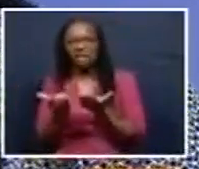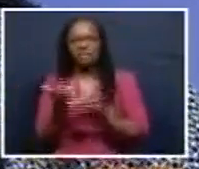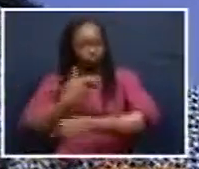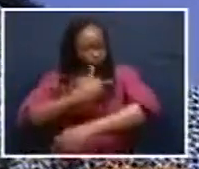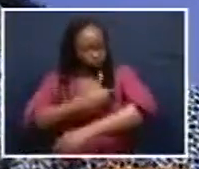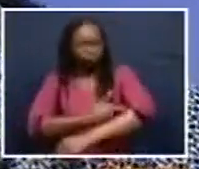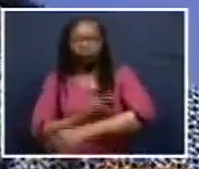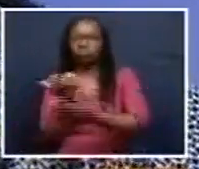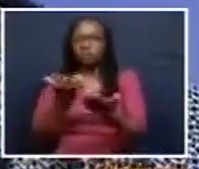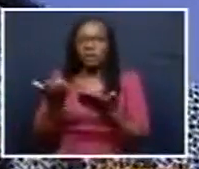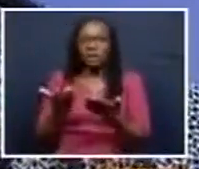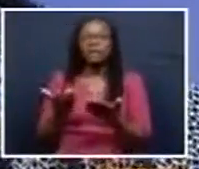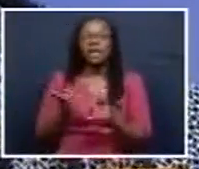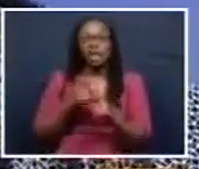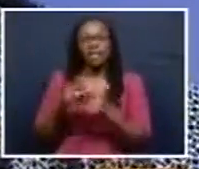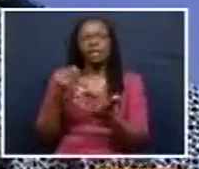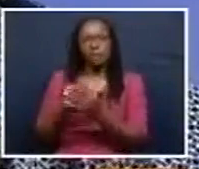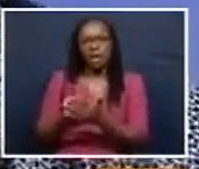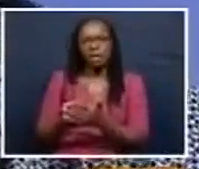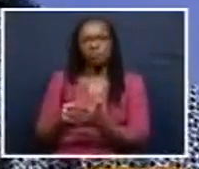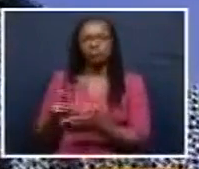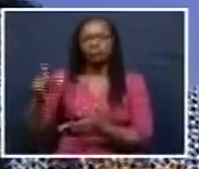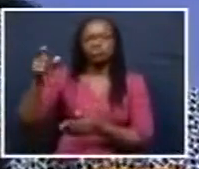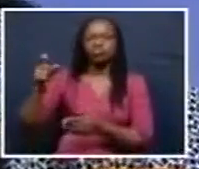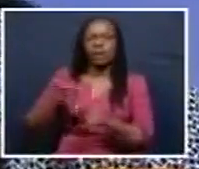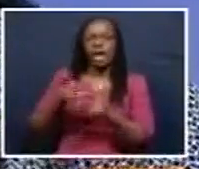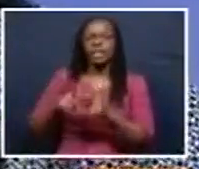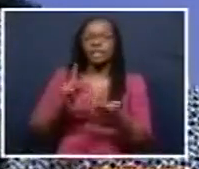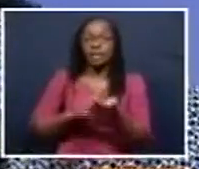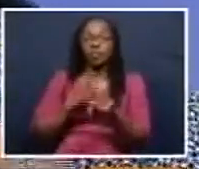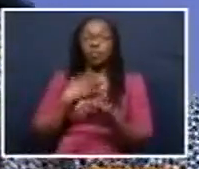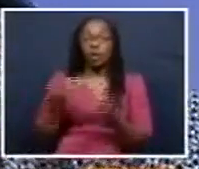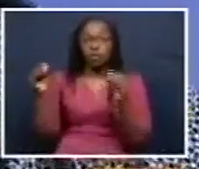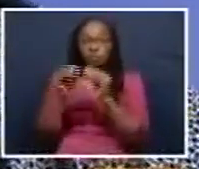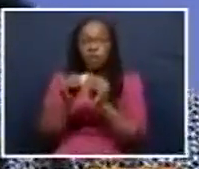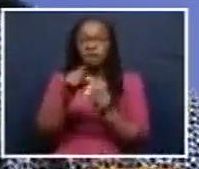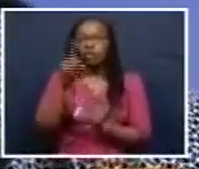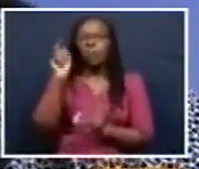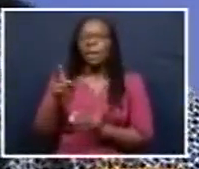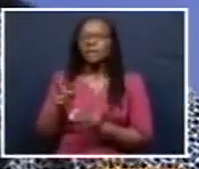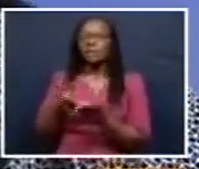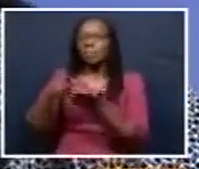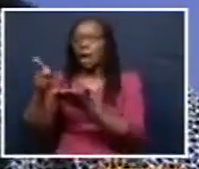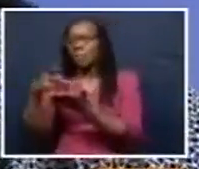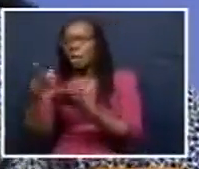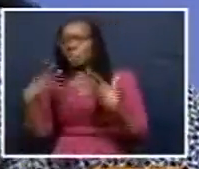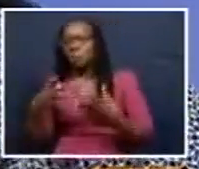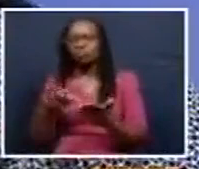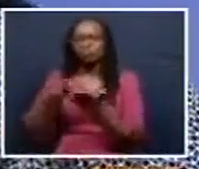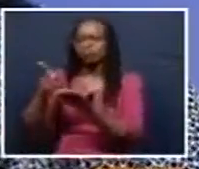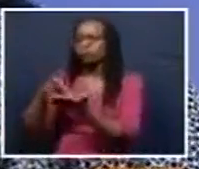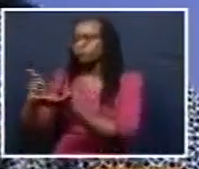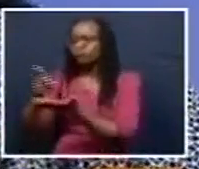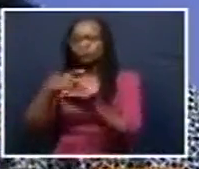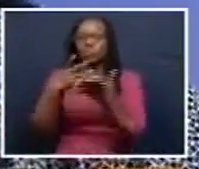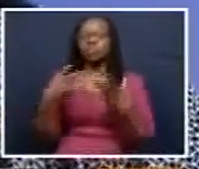Wakenya hii mambo ya pesa. Na kila wakati ukitaka kuwa na mkutano lazima ununue watu wakuje kwa mkutano yako. Ukweli